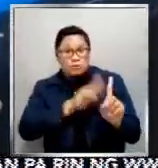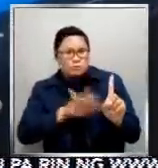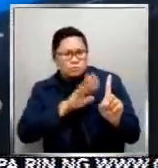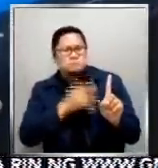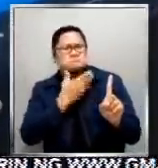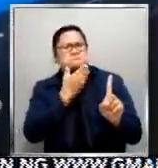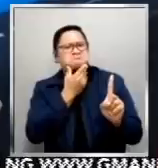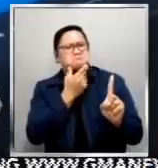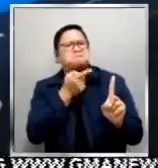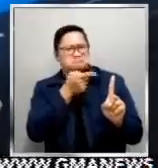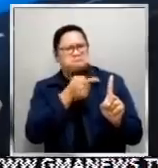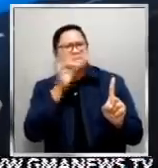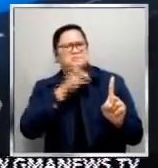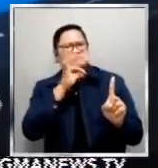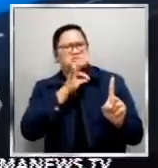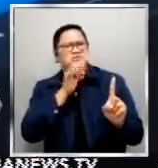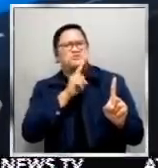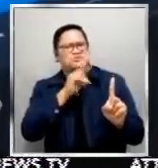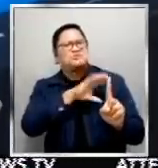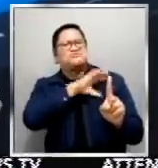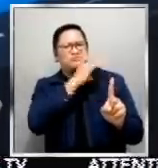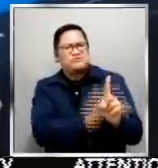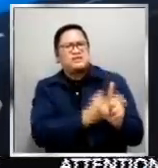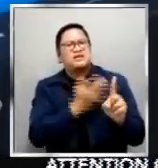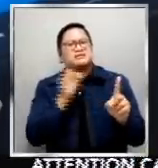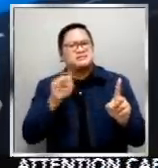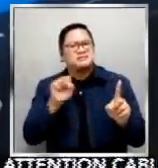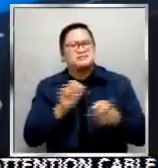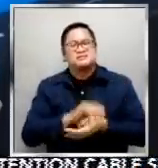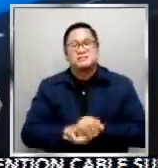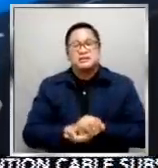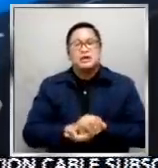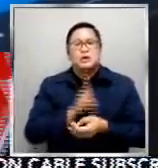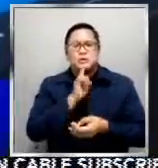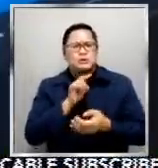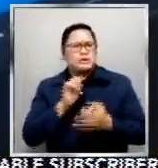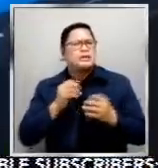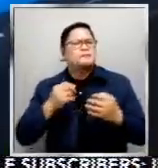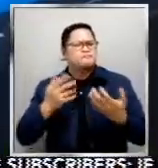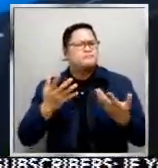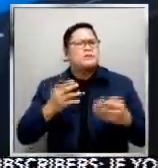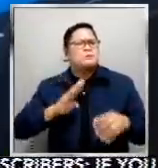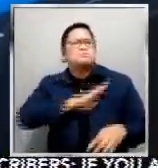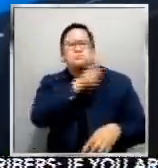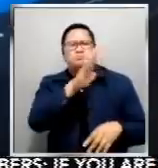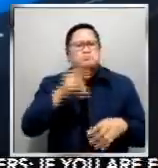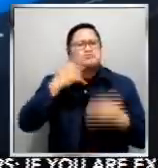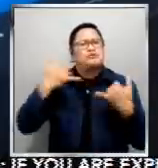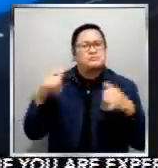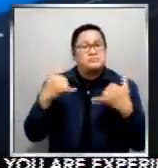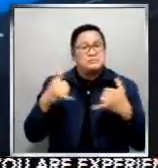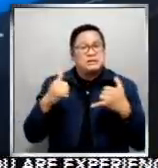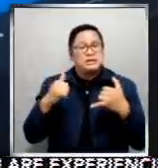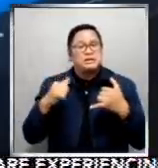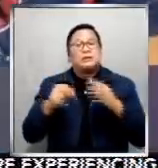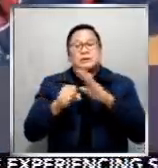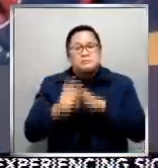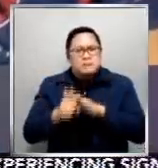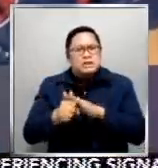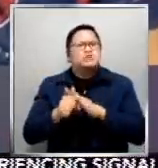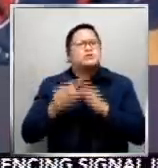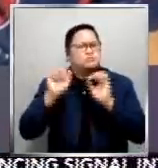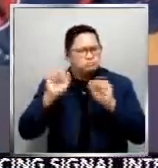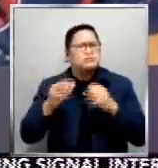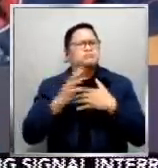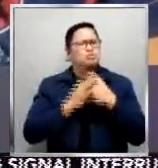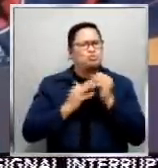to. Malakas ang loob eh. Tsaka yung tapang sa paglalaro, yung pressure na handle ng maayos,